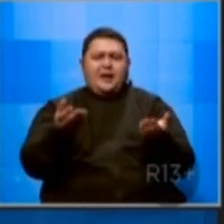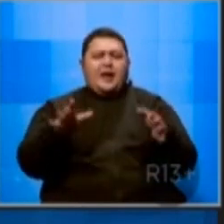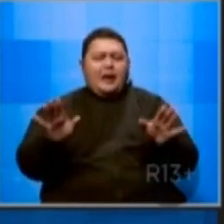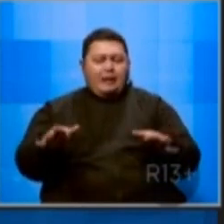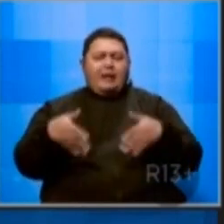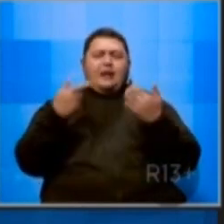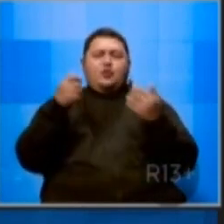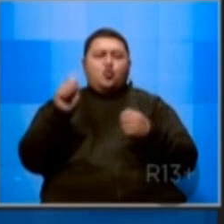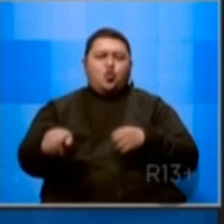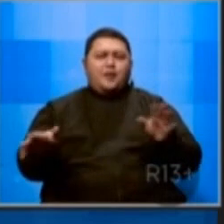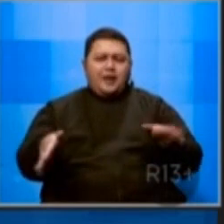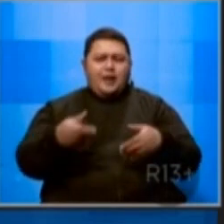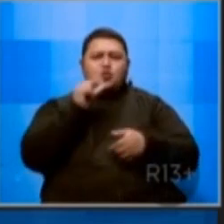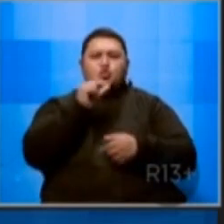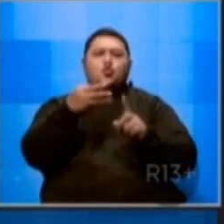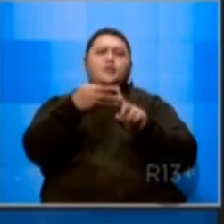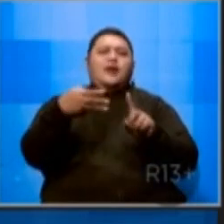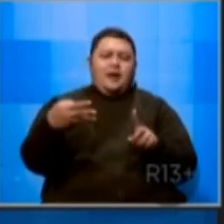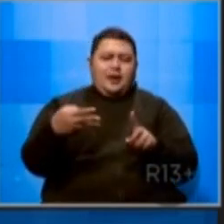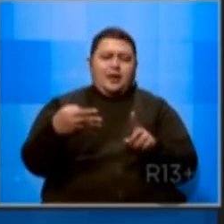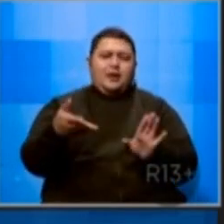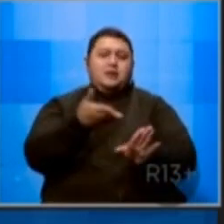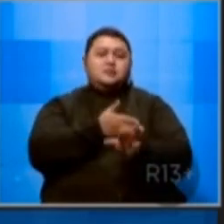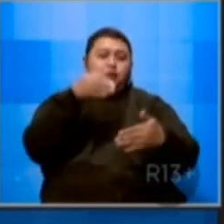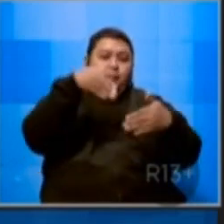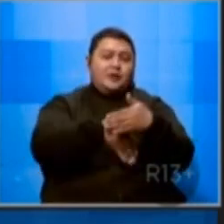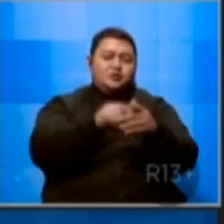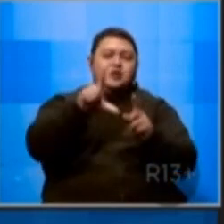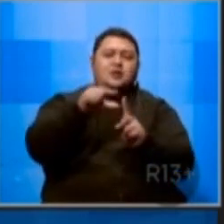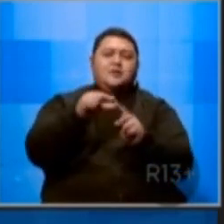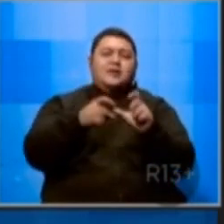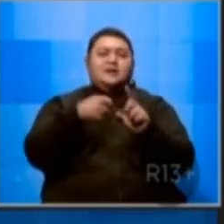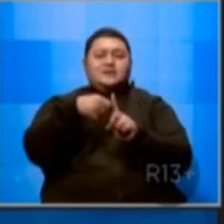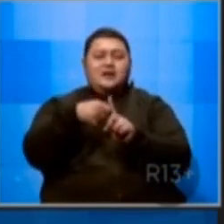majelis hakim Jadi sebelum saya masuk ke PLTA Saya mau